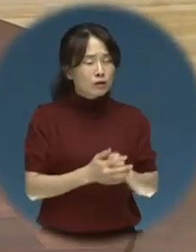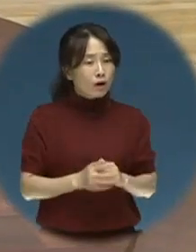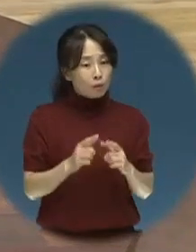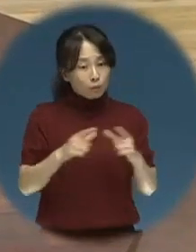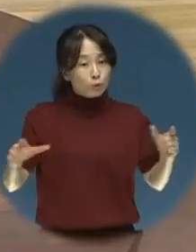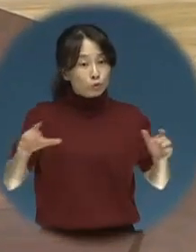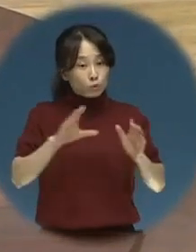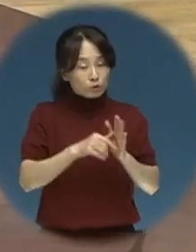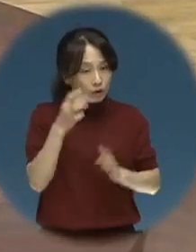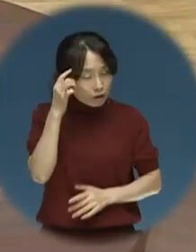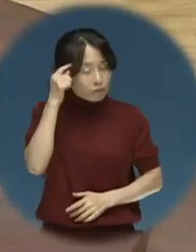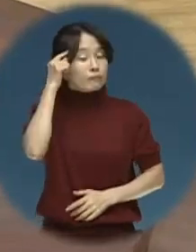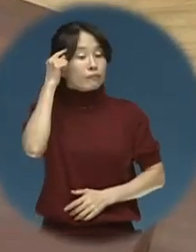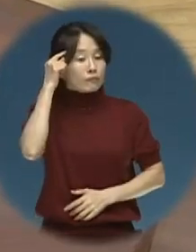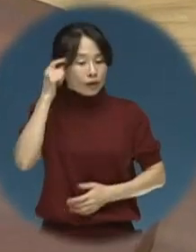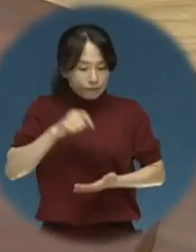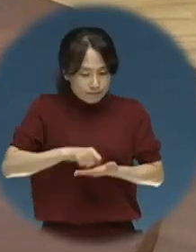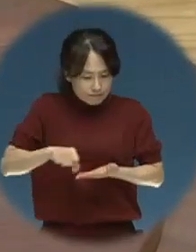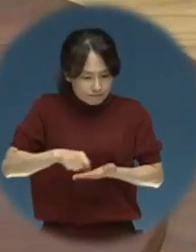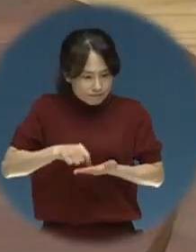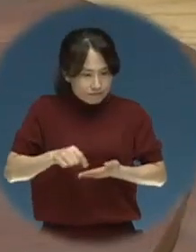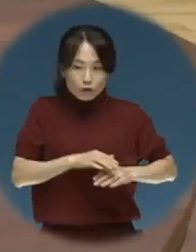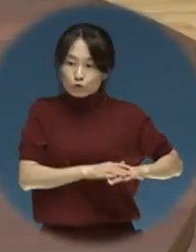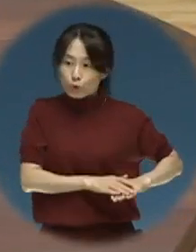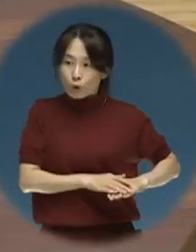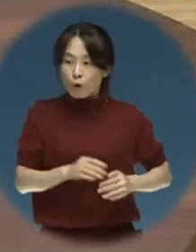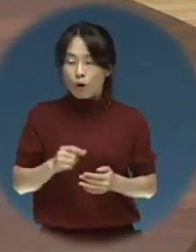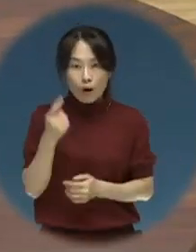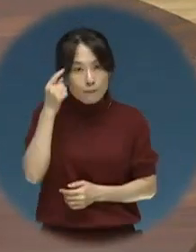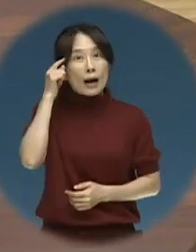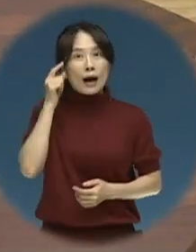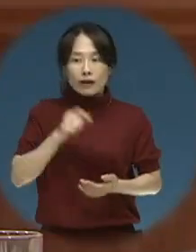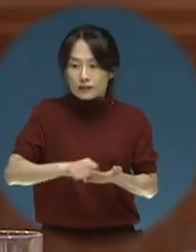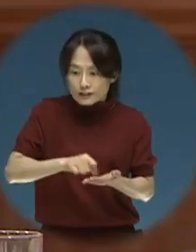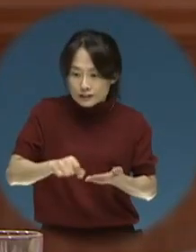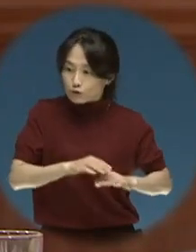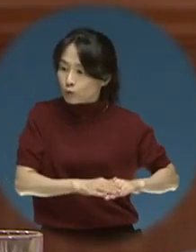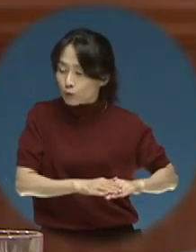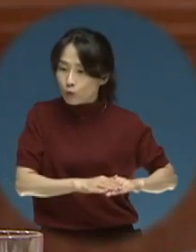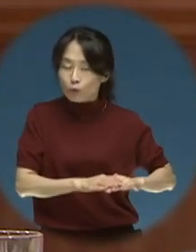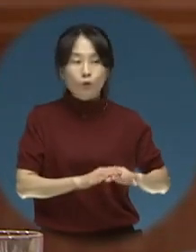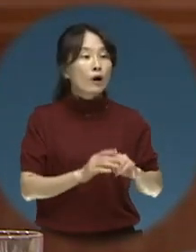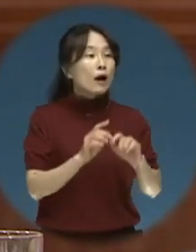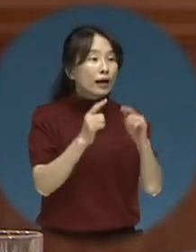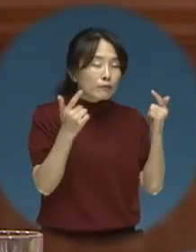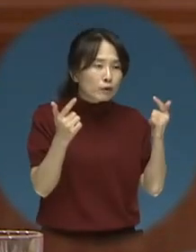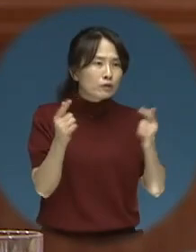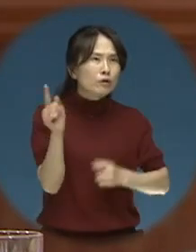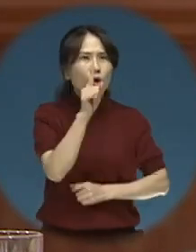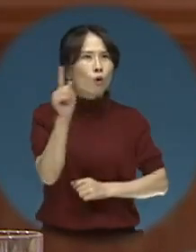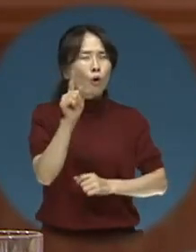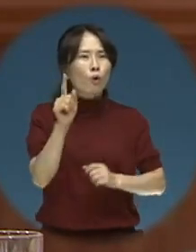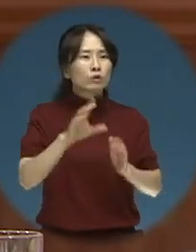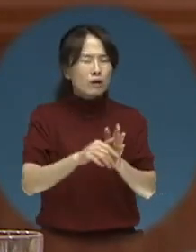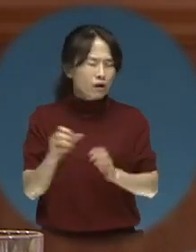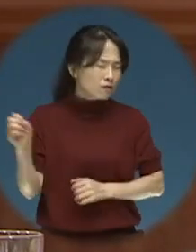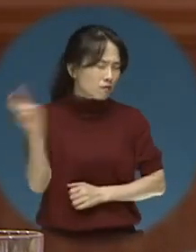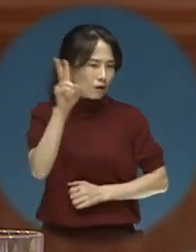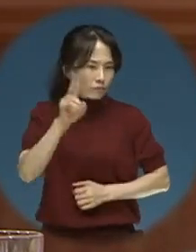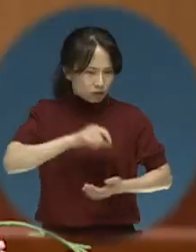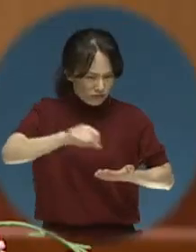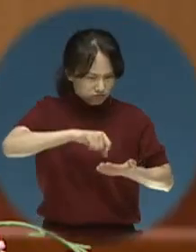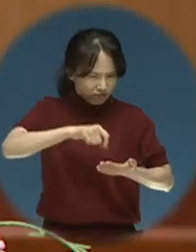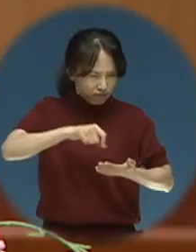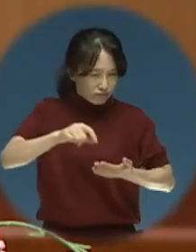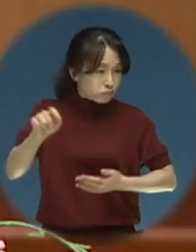떠오르면 메모해두고 네. 차곡차곡 네. 쌓아두고 네. 이렇게 하세요? 아니면 어느 한 순간 그냥 휘몰아치듯 한꺼번에